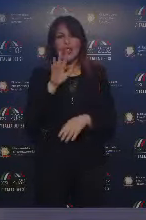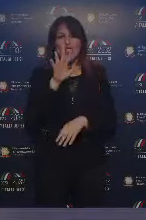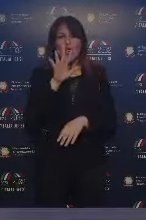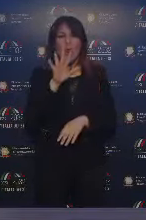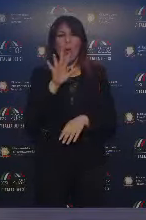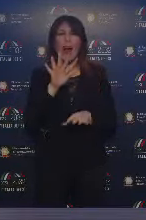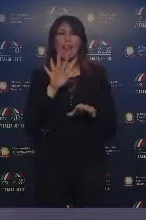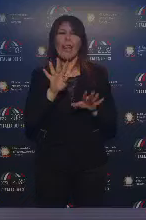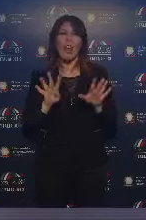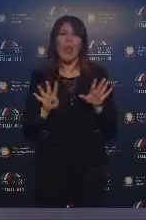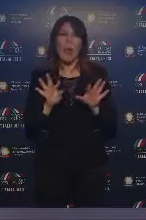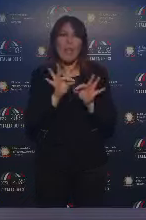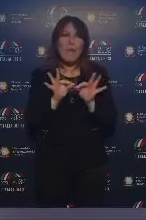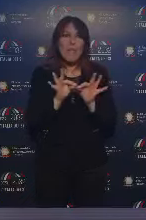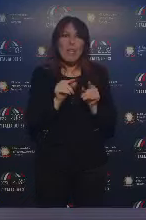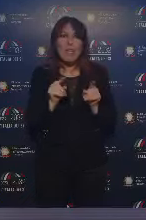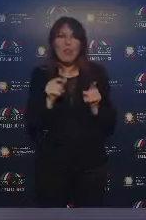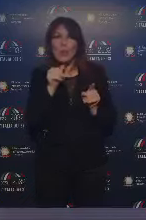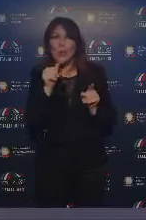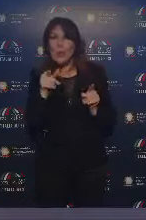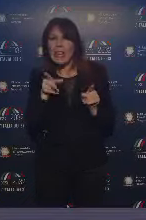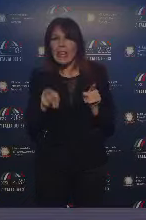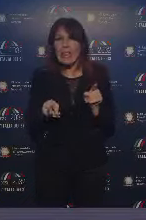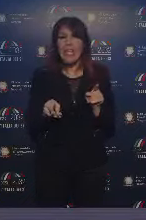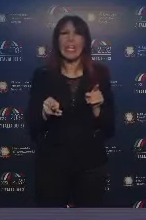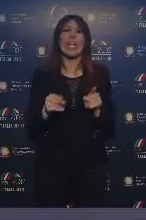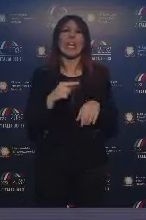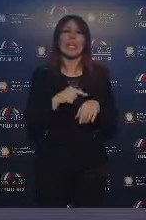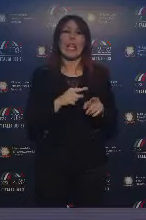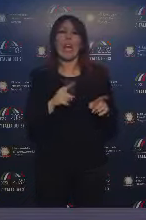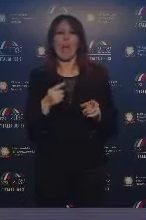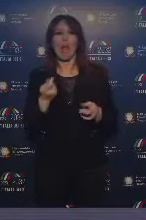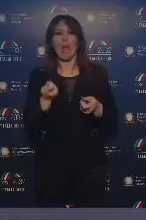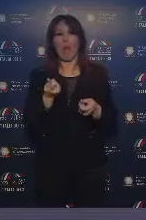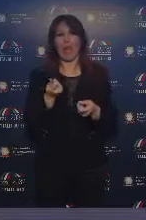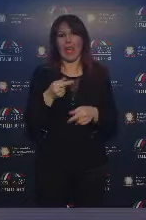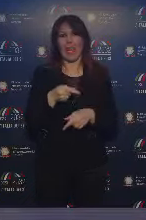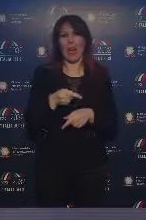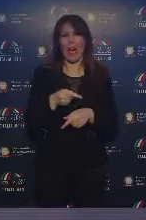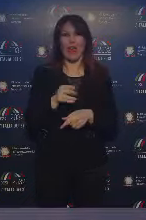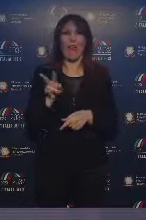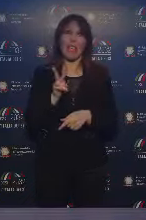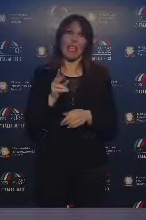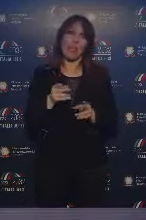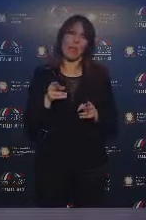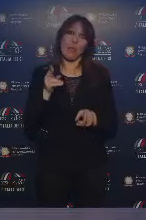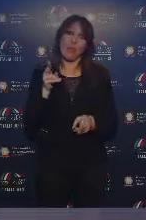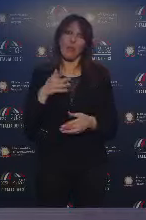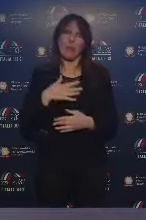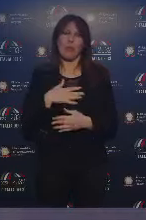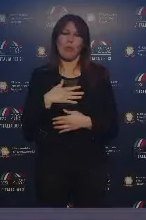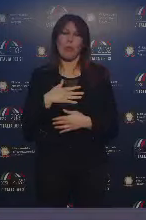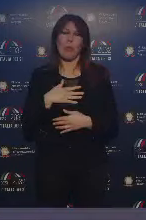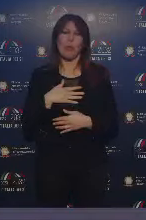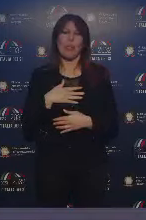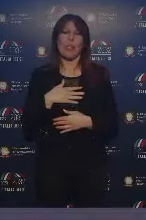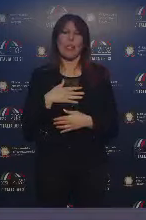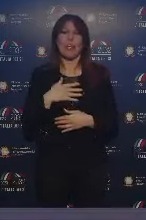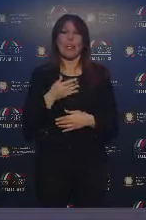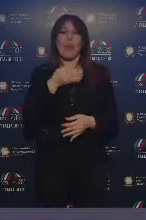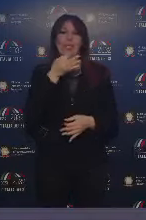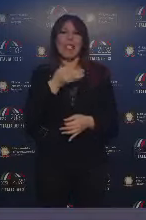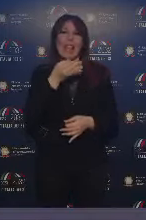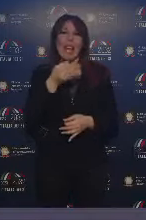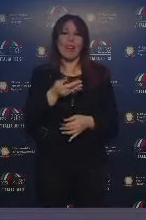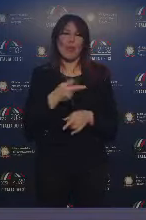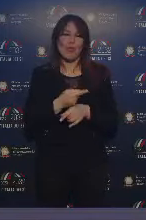minuti quindi perché il tempo e denaro soprattutto il venerdì ho cominciato questi queste presentazioni il